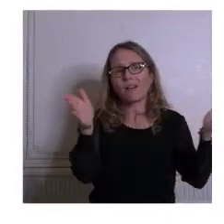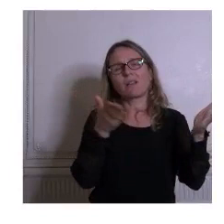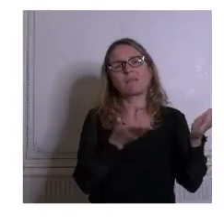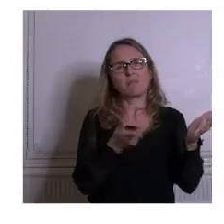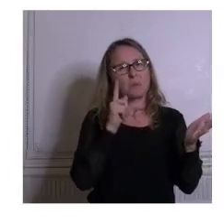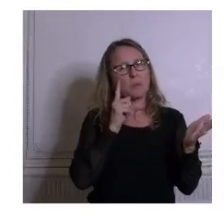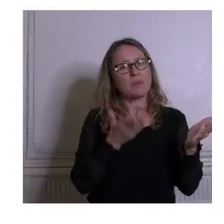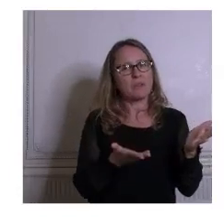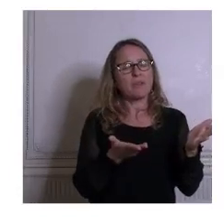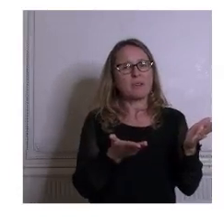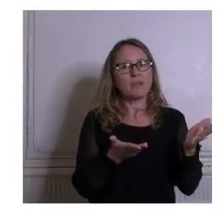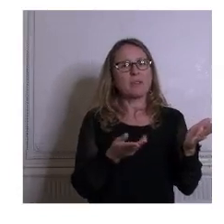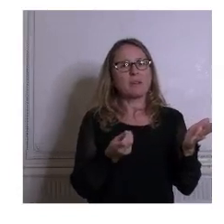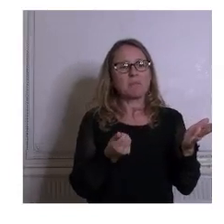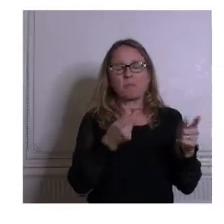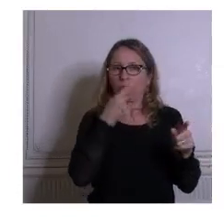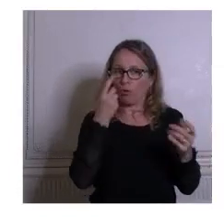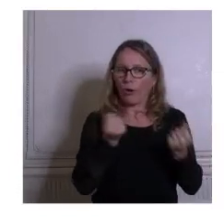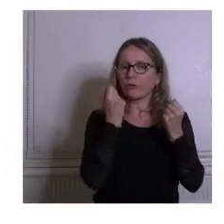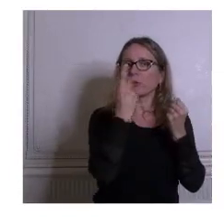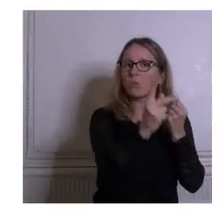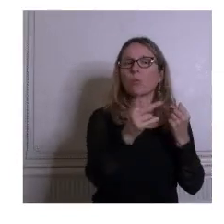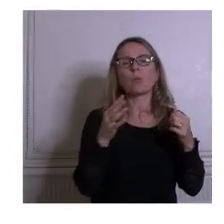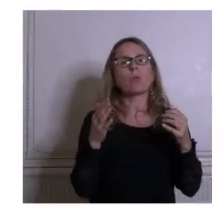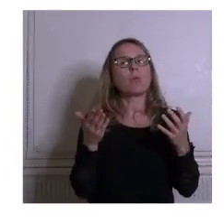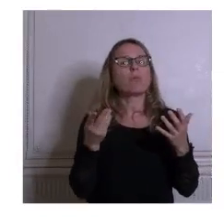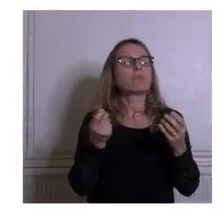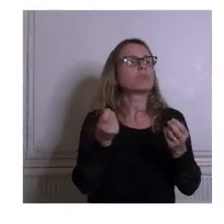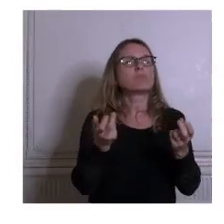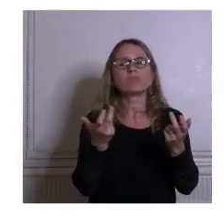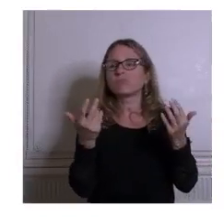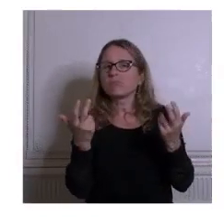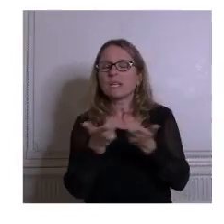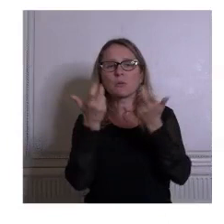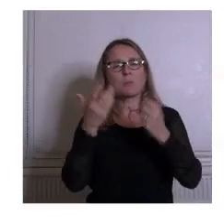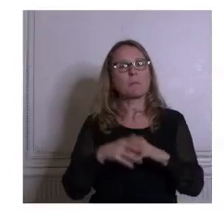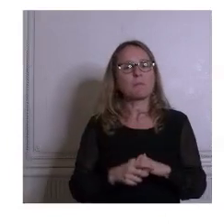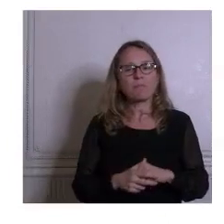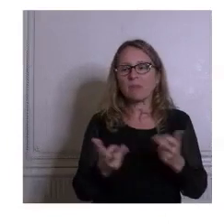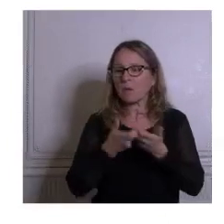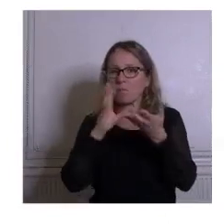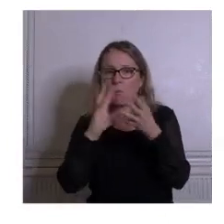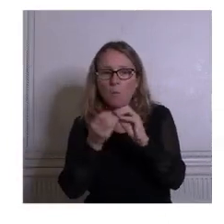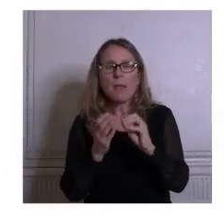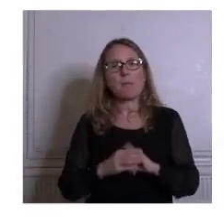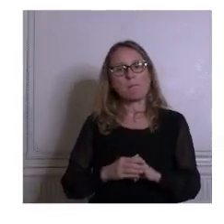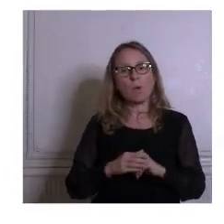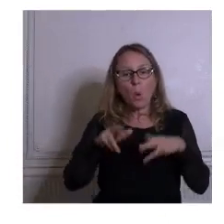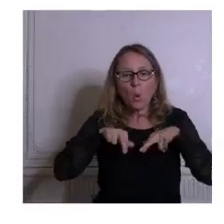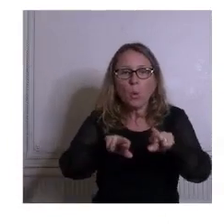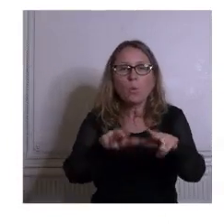absente, et monsieur le maire, j'ai été absente ponctuellement. J'étais présente la fois j'ai d'avant. J'ai dit que vous m'aviez manqué. Non, c'était, ouais, c'était je vois